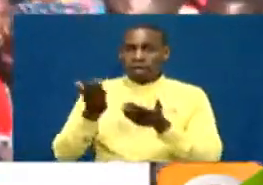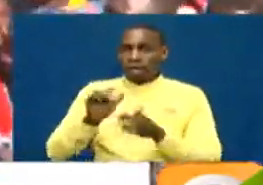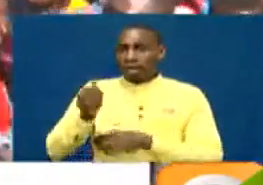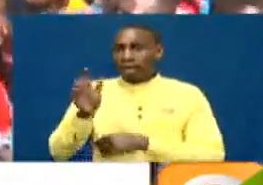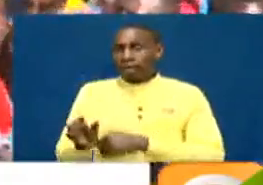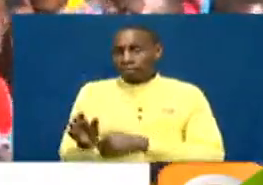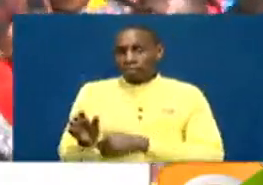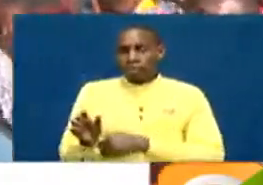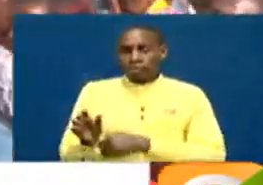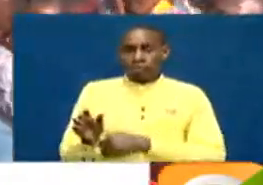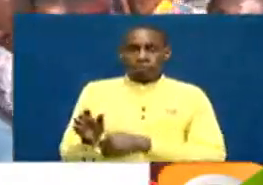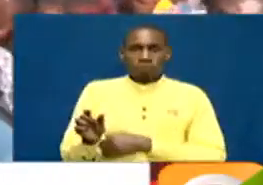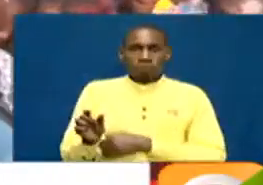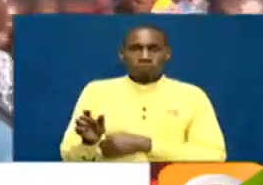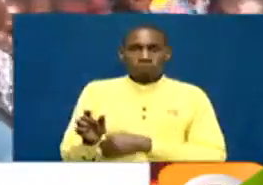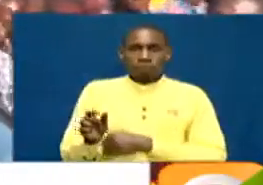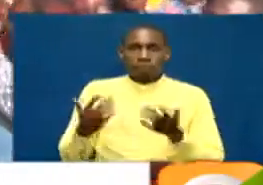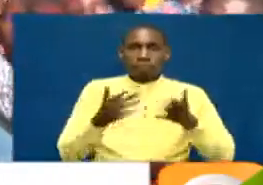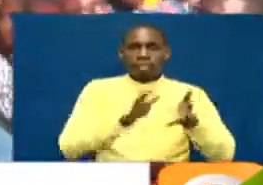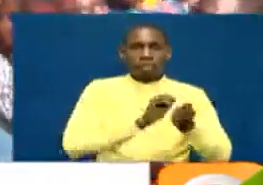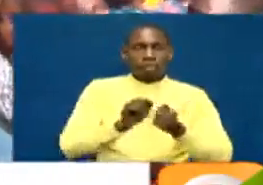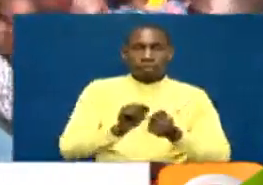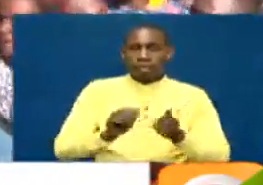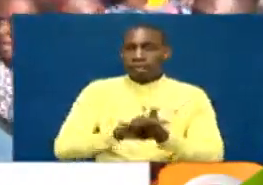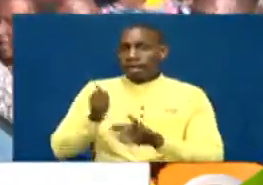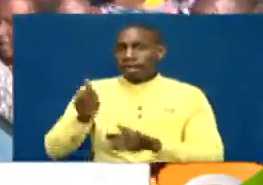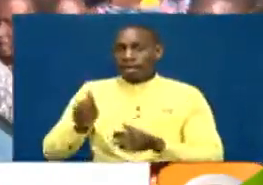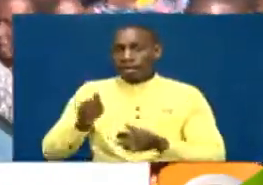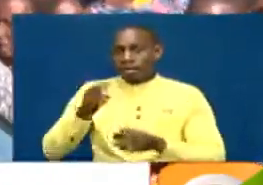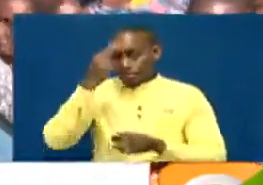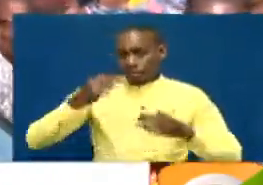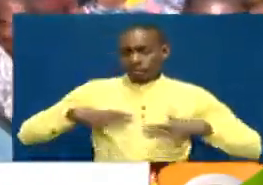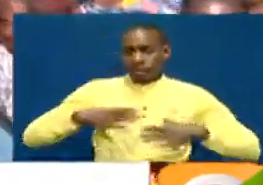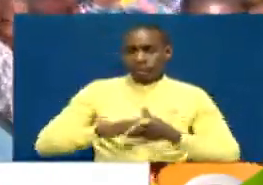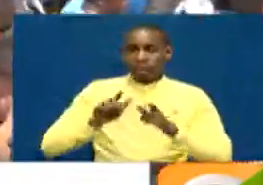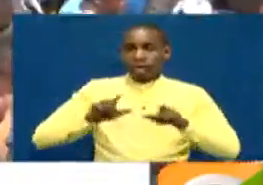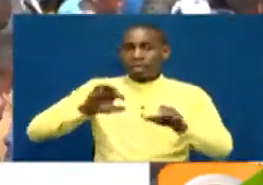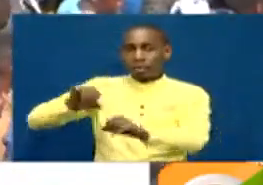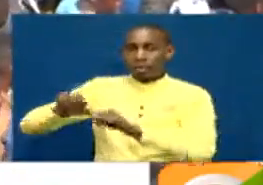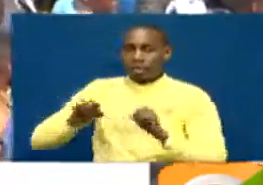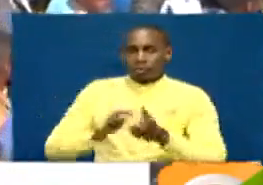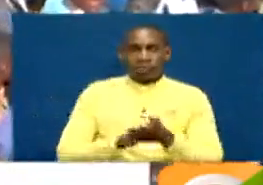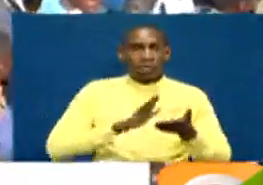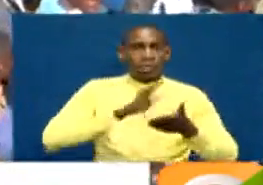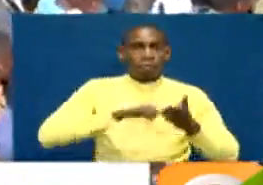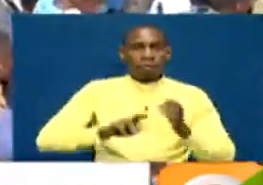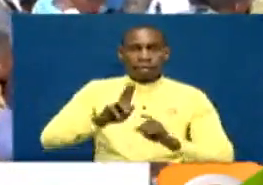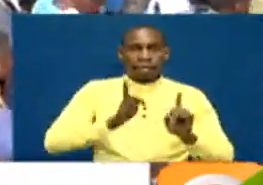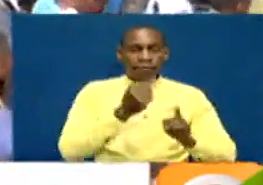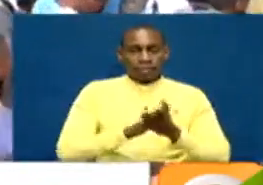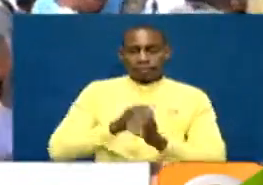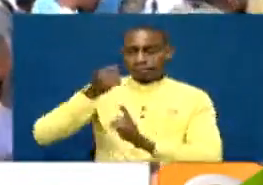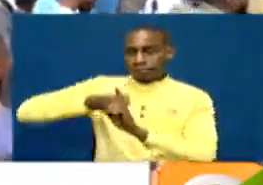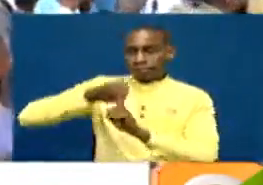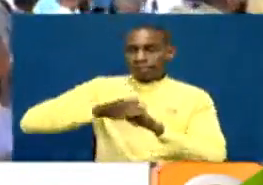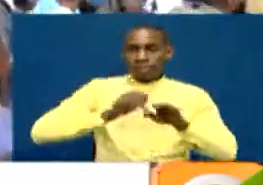ambaye anaharibiwa mali yake ama watu wa Narok wanyang'anywe ardhi yao. Kando na hayo, kundi hilo lilipigia